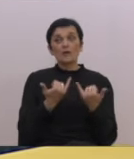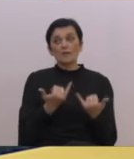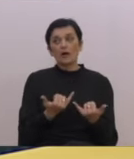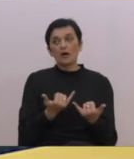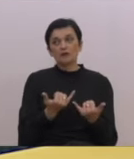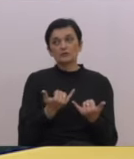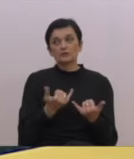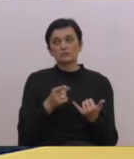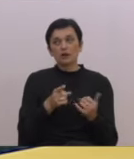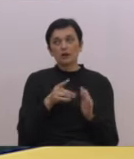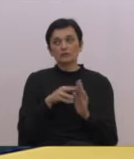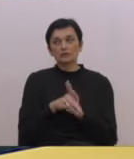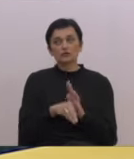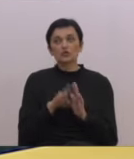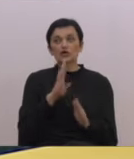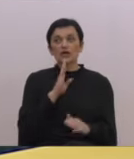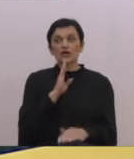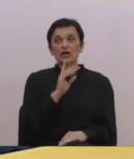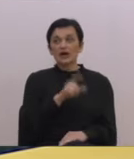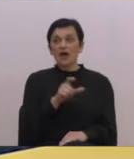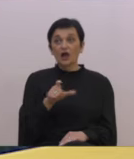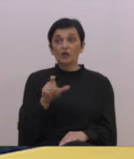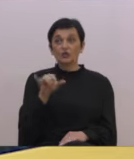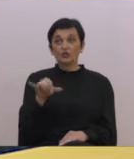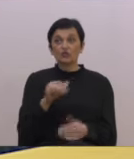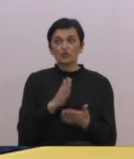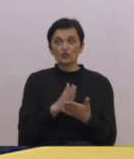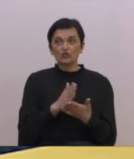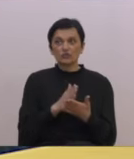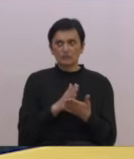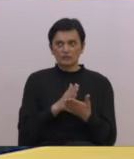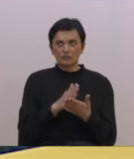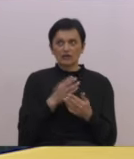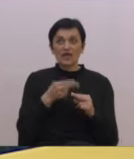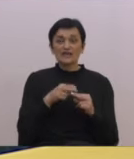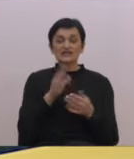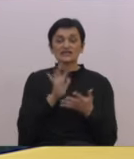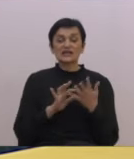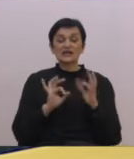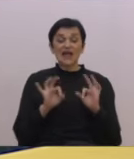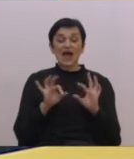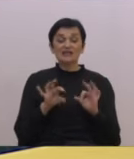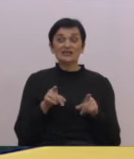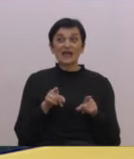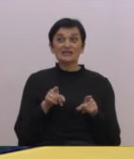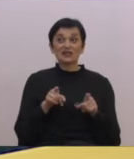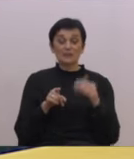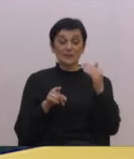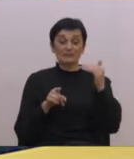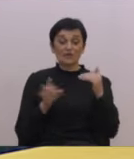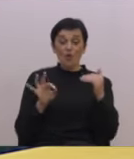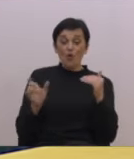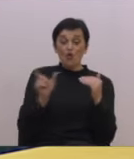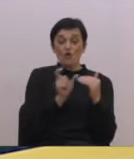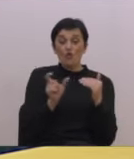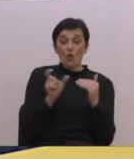მათ შორის იმ ქალებს, რომლებიც თქვენ გყავთ. იმიტომ რომ ის განცხადებები, რაც ამ კვოტებთან გაკავშირებით გაკეთდა,